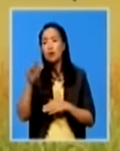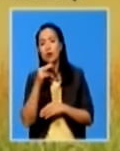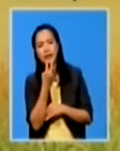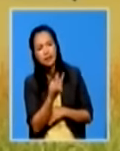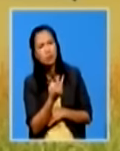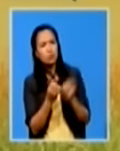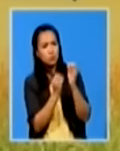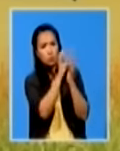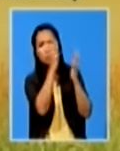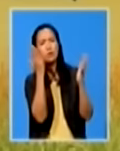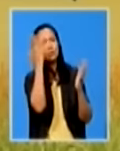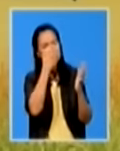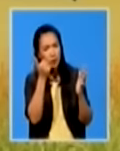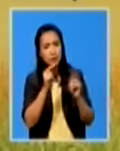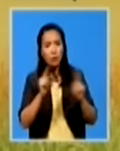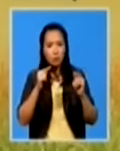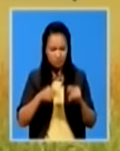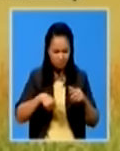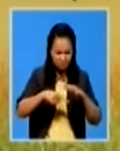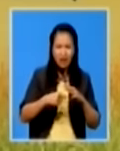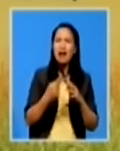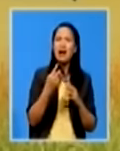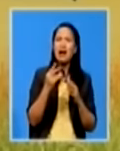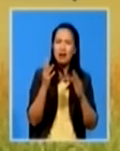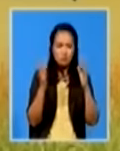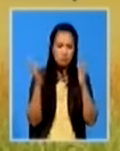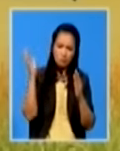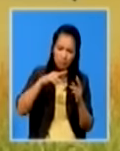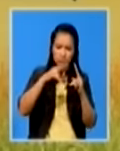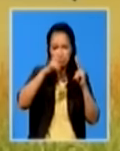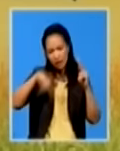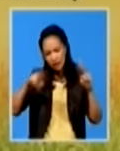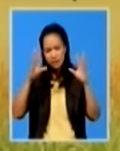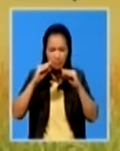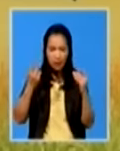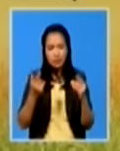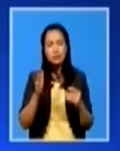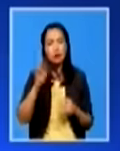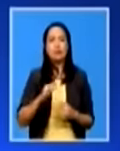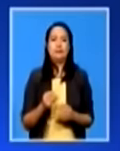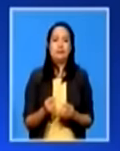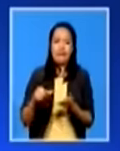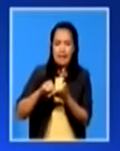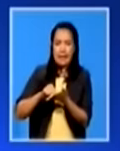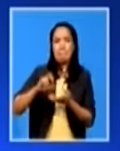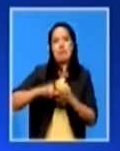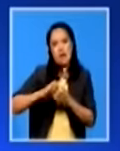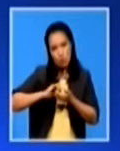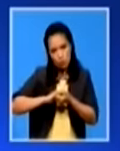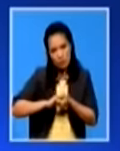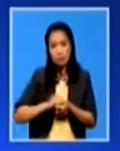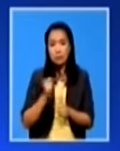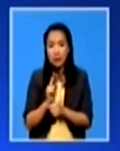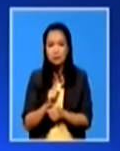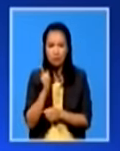เห็นความสวยงามไอ้คนข้างในก็เดือดร้อนจากไฟดับเนี่ยมันจะเจอกันตรงไหนได้ยังไงนะครับต้องลงตัวอาจจะต้องมีการจ้างค